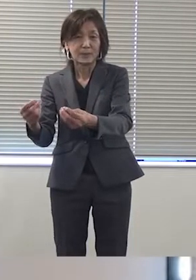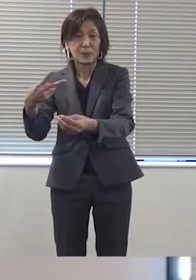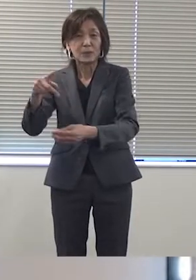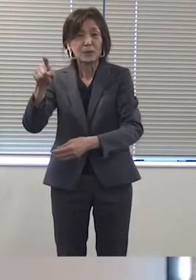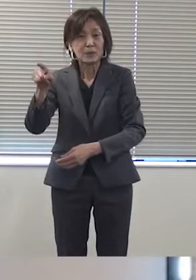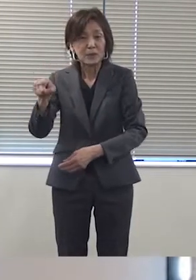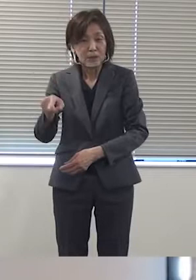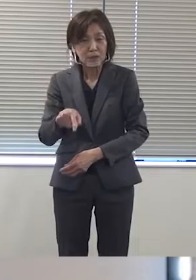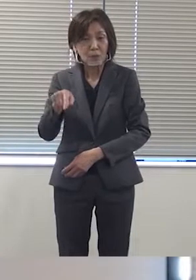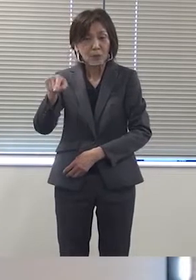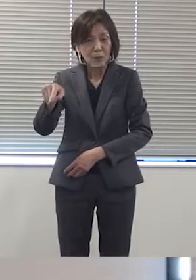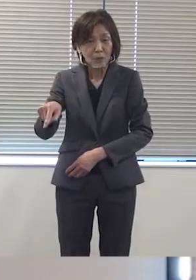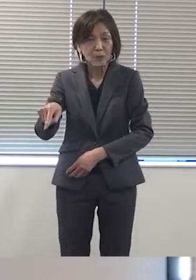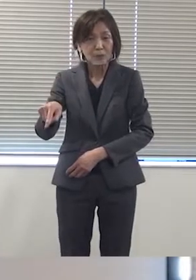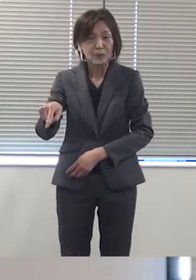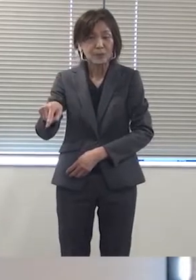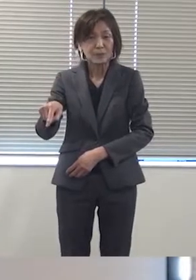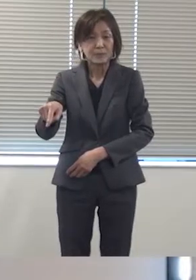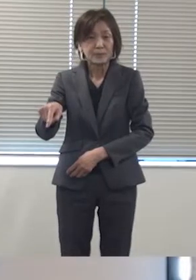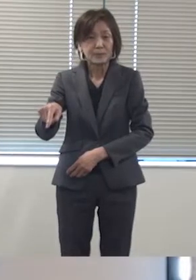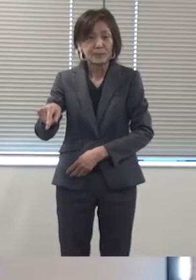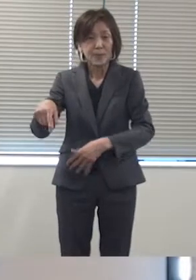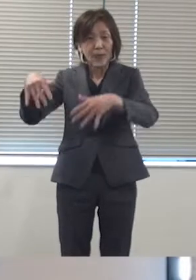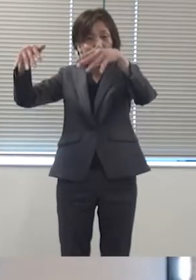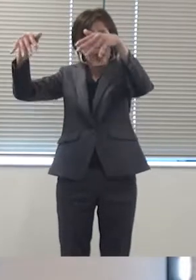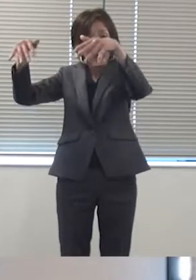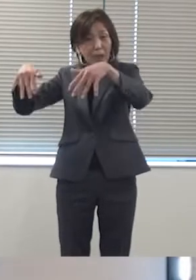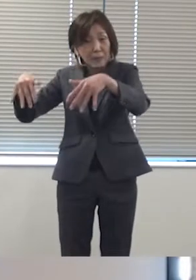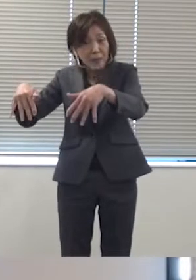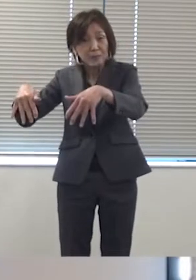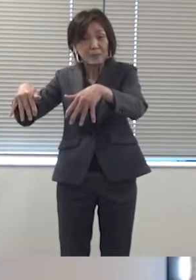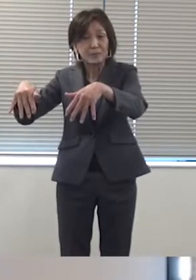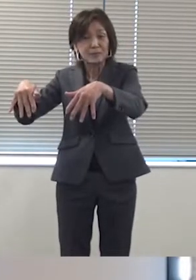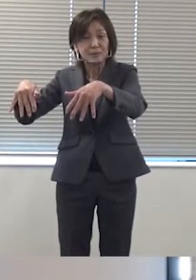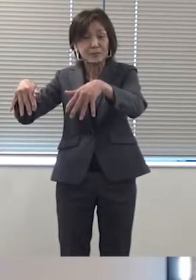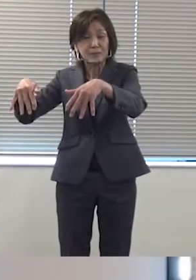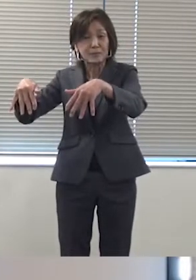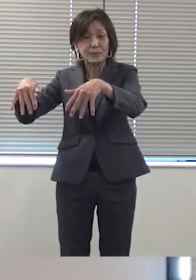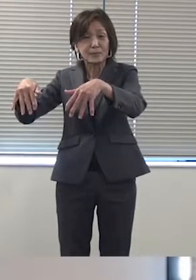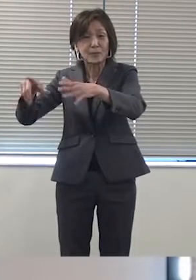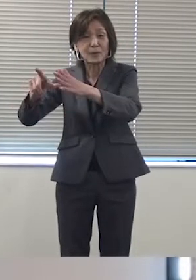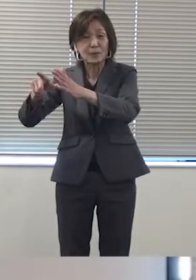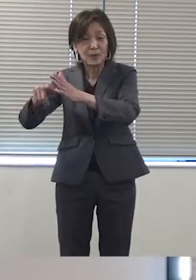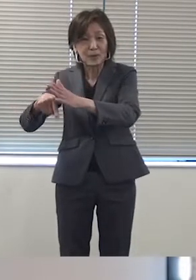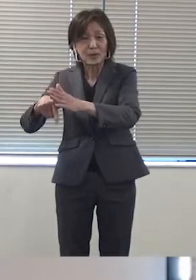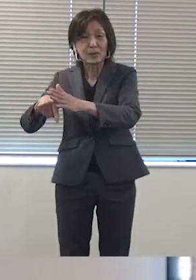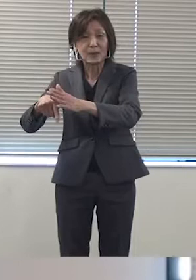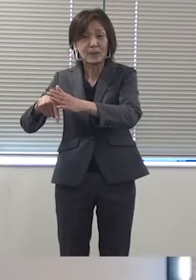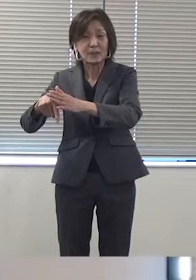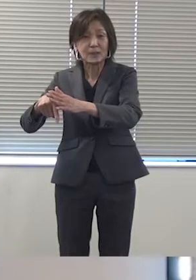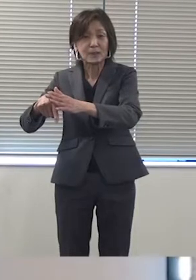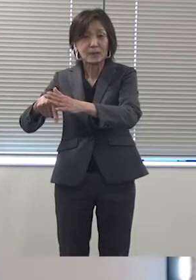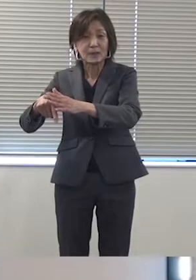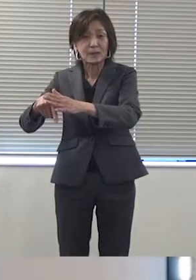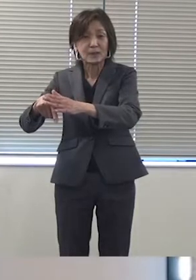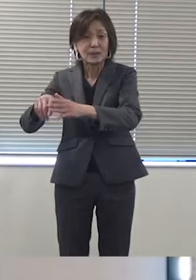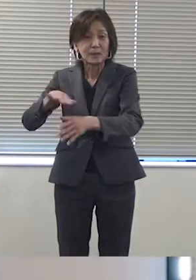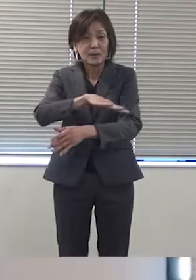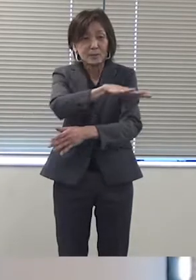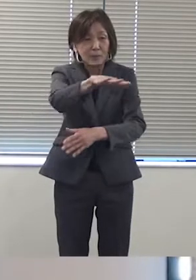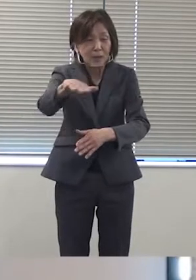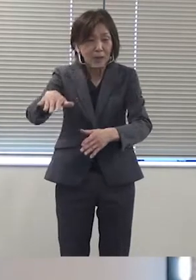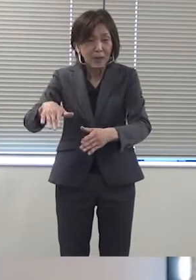わゆる雨がの降った時等に含めて、電波台や集落を守るための集配線になってます